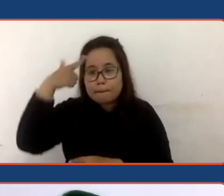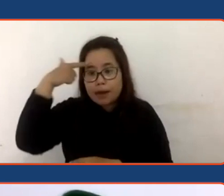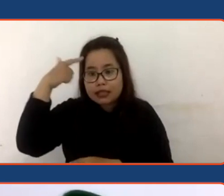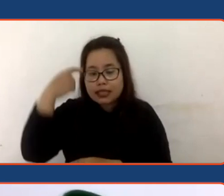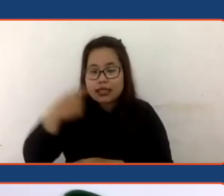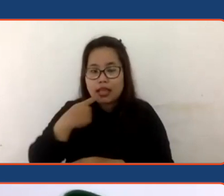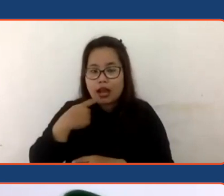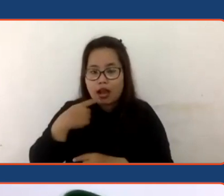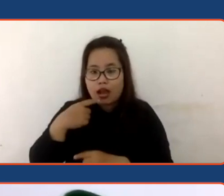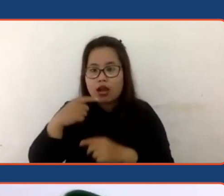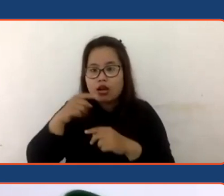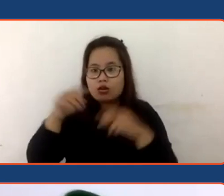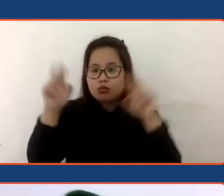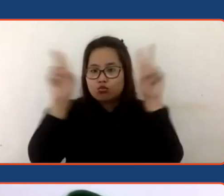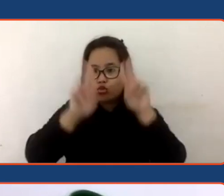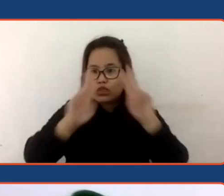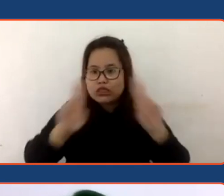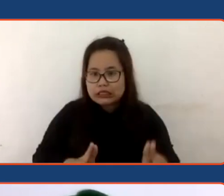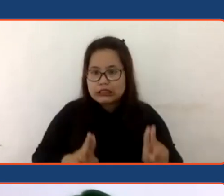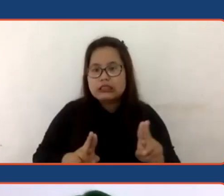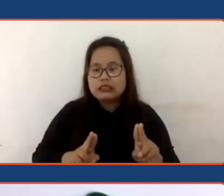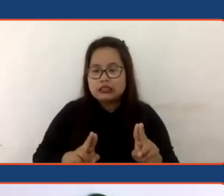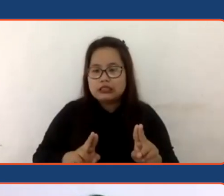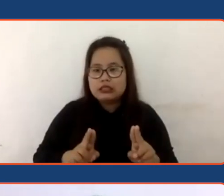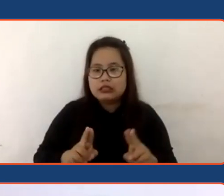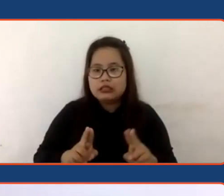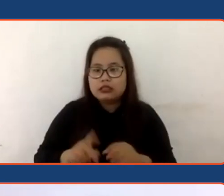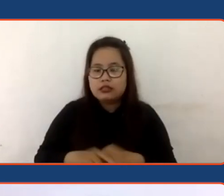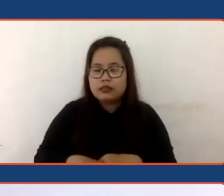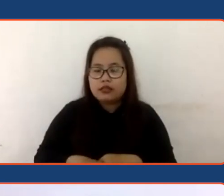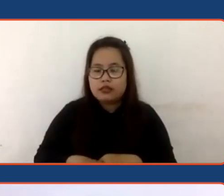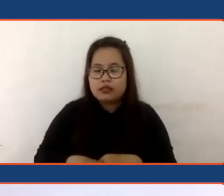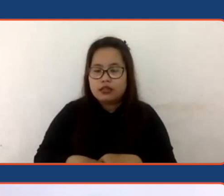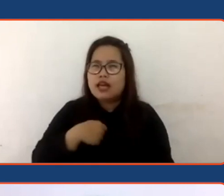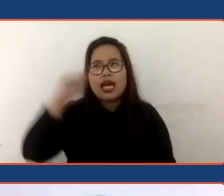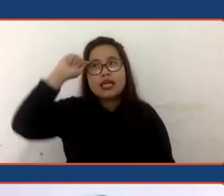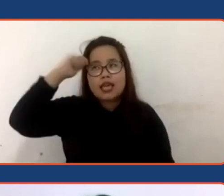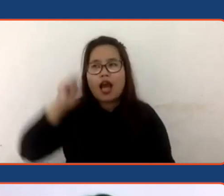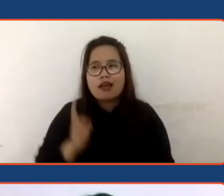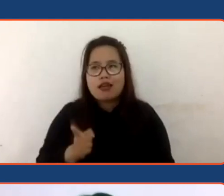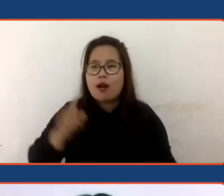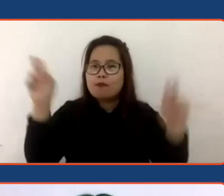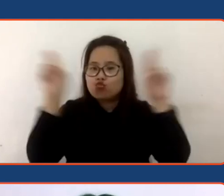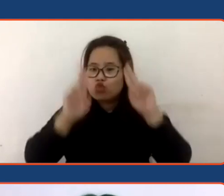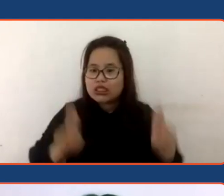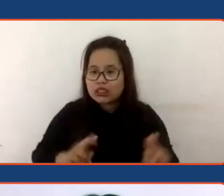Hai tentang teh ada satu puisi ini yang keras saya